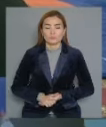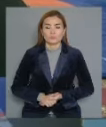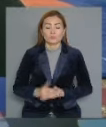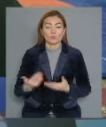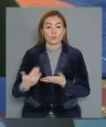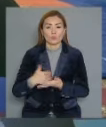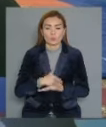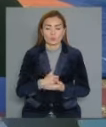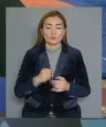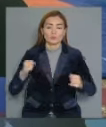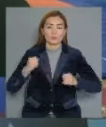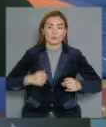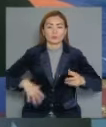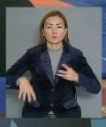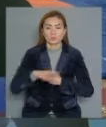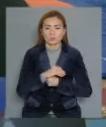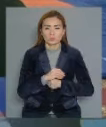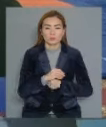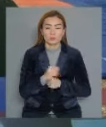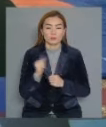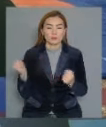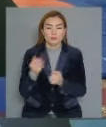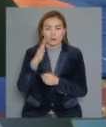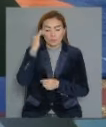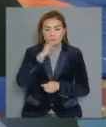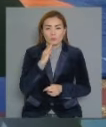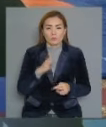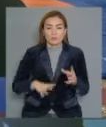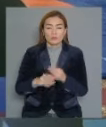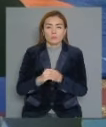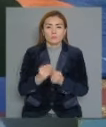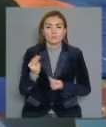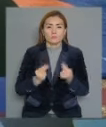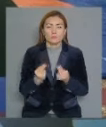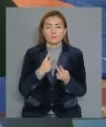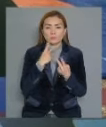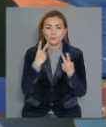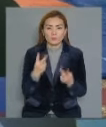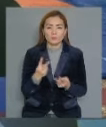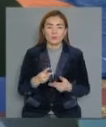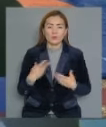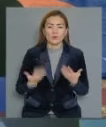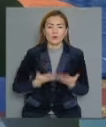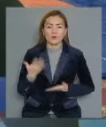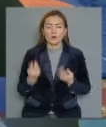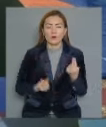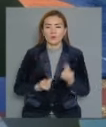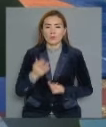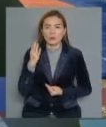Қонақтар, спортшылар, бапкерлер, ата-аналар өздерінің жақсы ойларын қалдырып, жақсы ойларымен қабылдап жатыр.